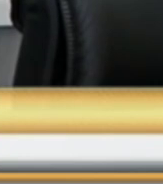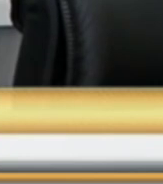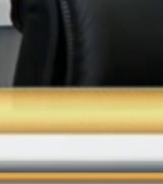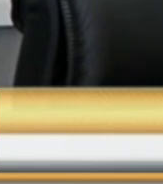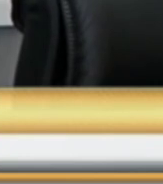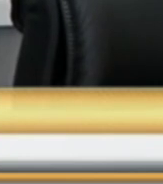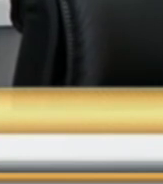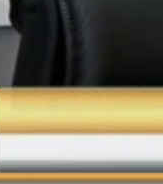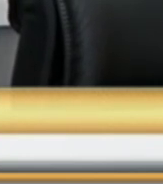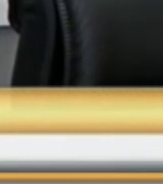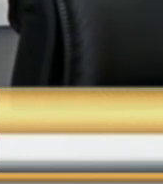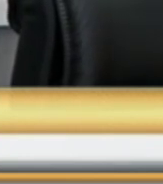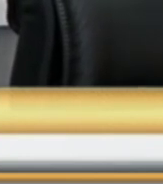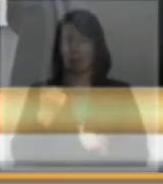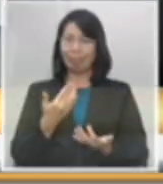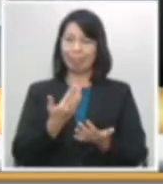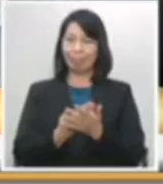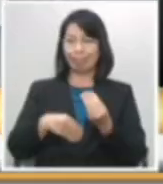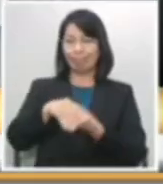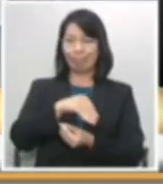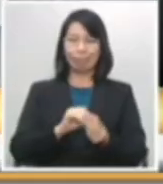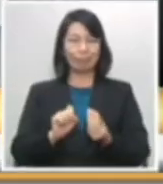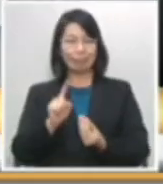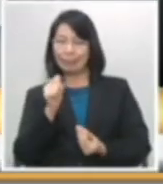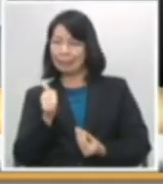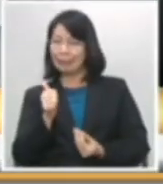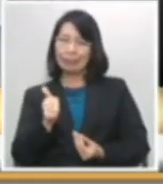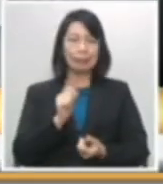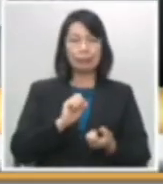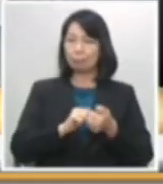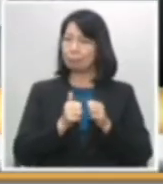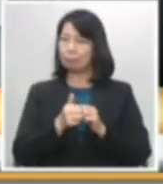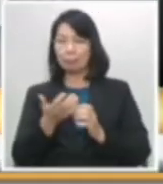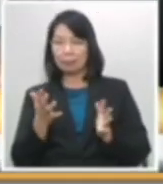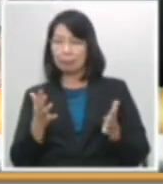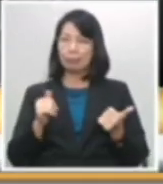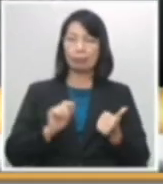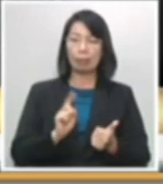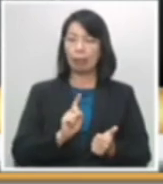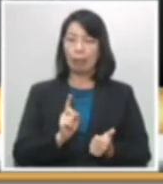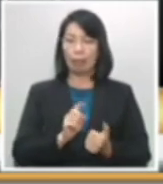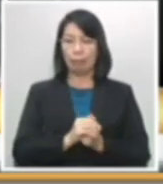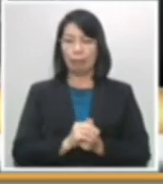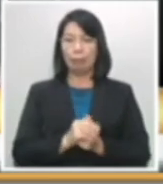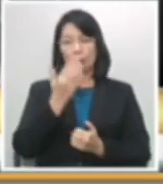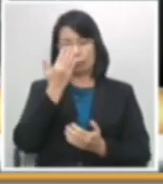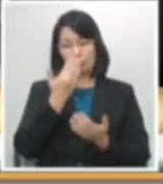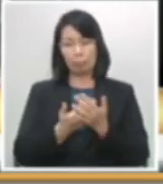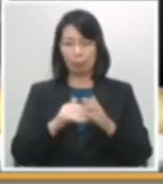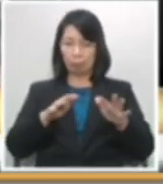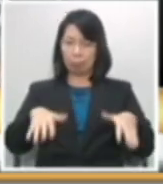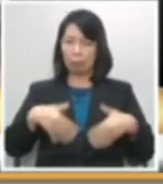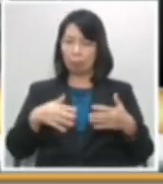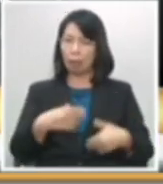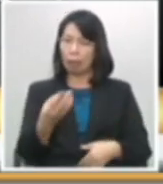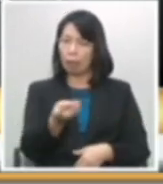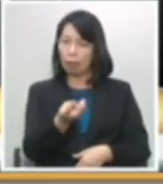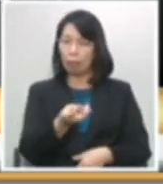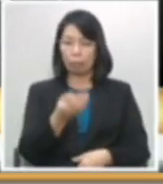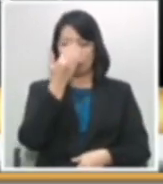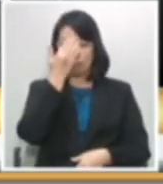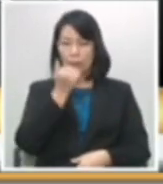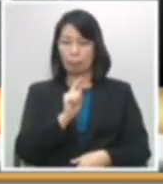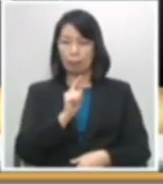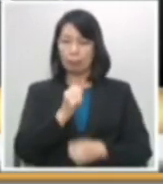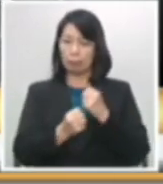ที่ท่านบอกว่าเศรษฐกิจมันดีจังเลยทุกอย่างดีอะไรก็ดีเนี่ยเอ๊ะทำไมรายได้มันเท่านี้ล่ะแล้ว